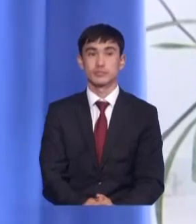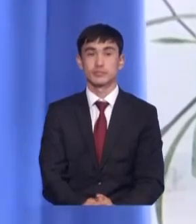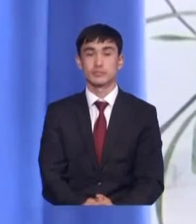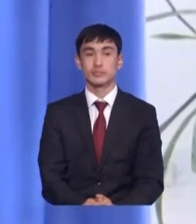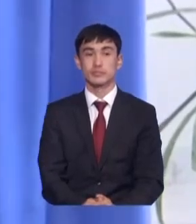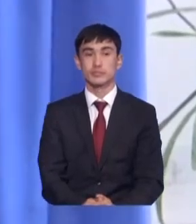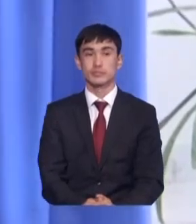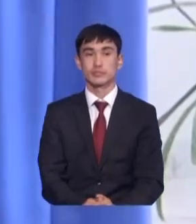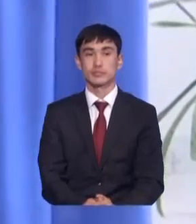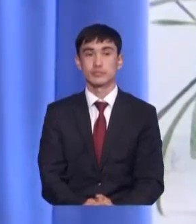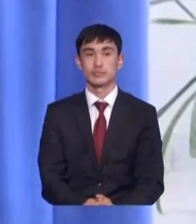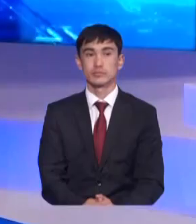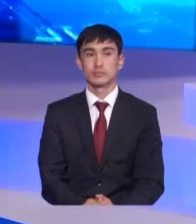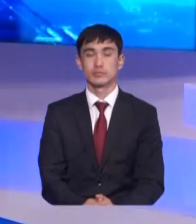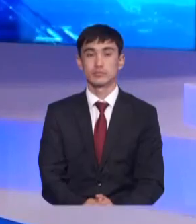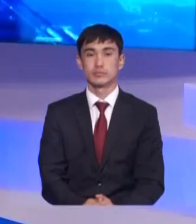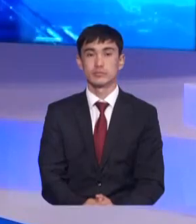телеарнасы, Алматы облысынан.